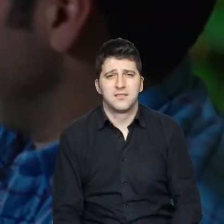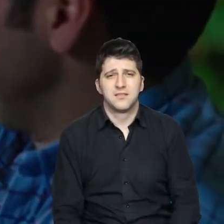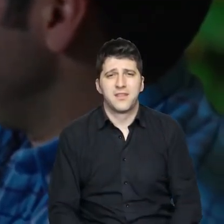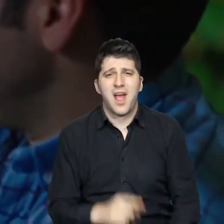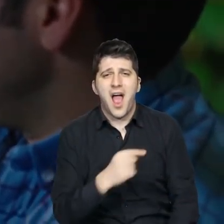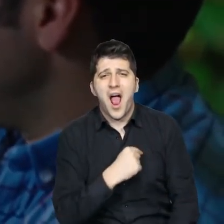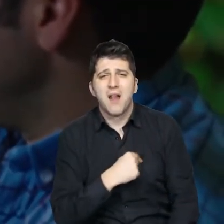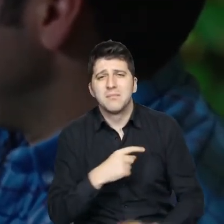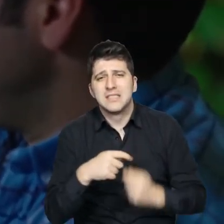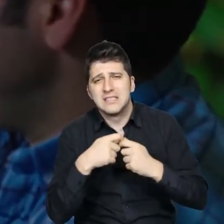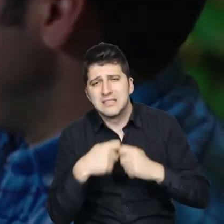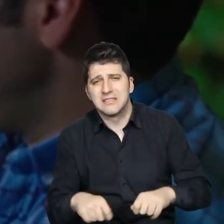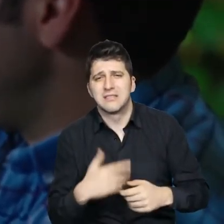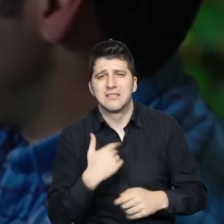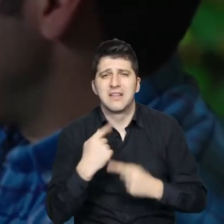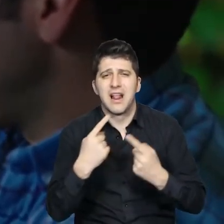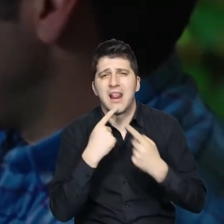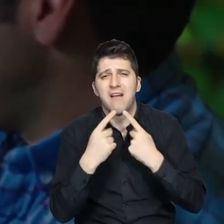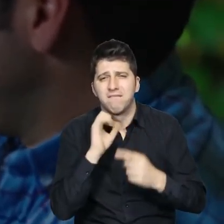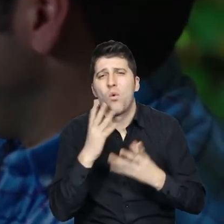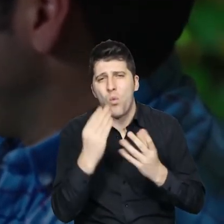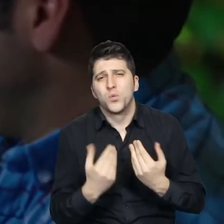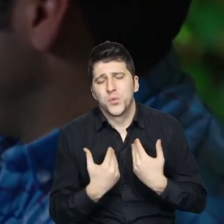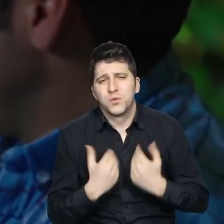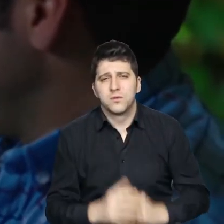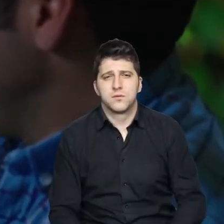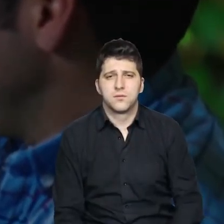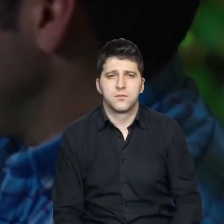Kalbini kıracak sözler de söyledim.